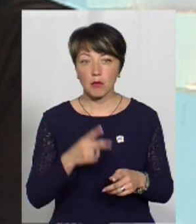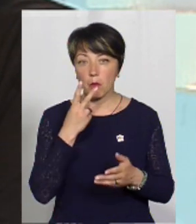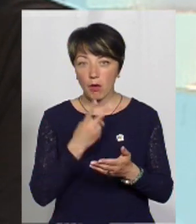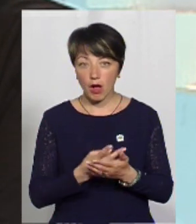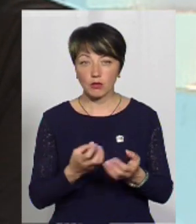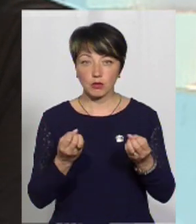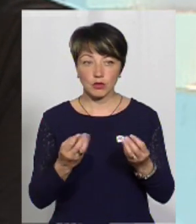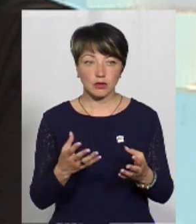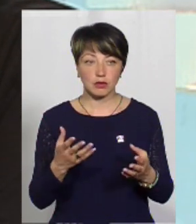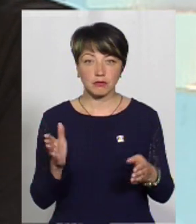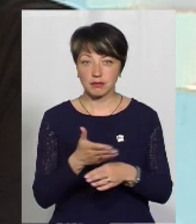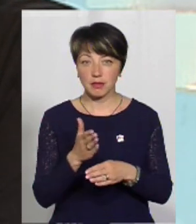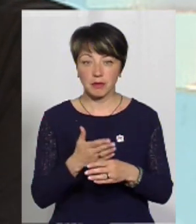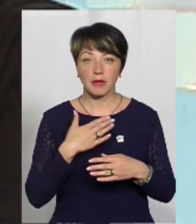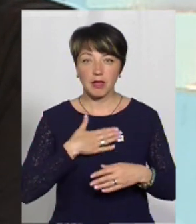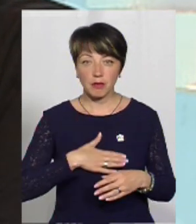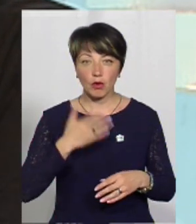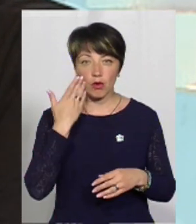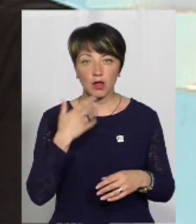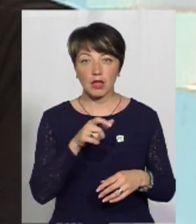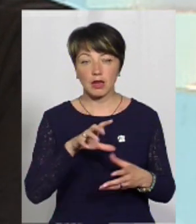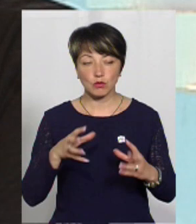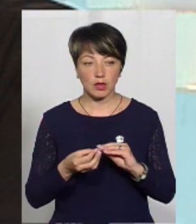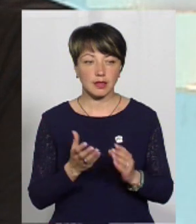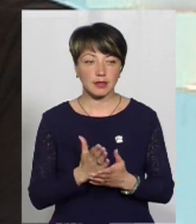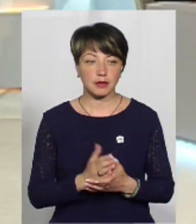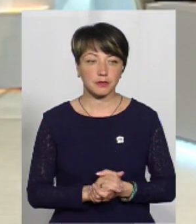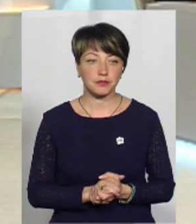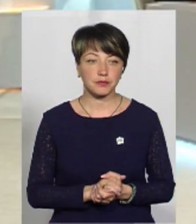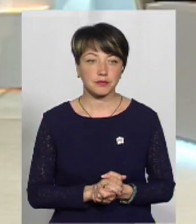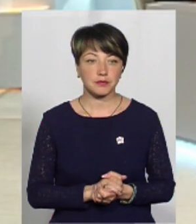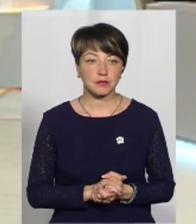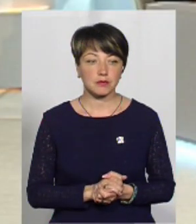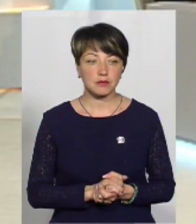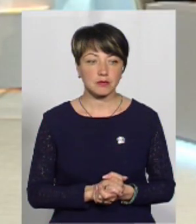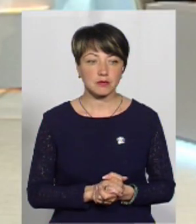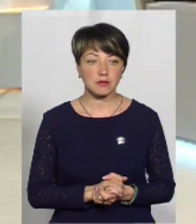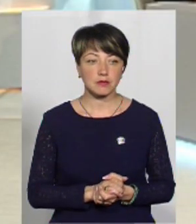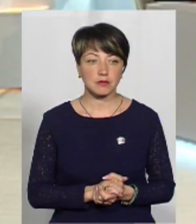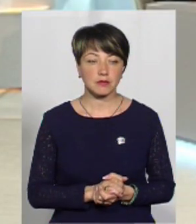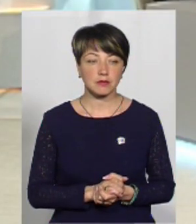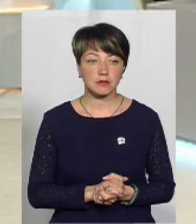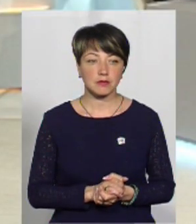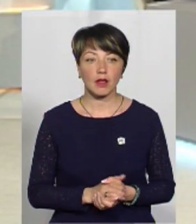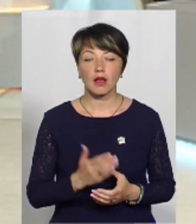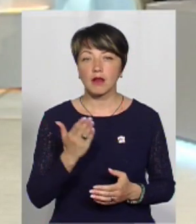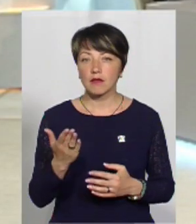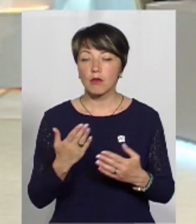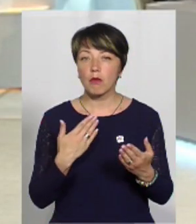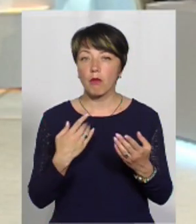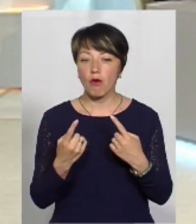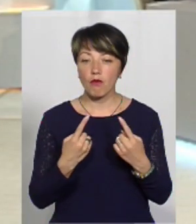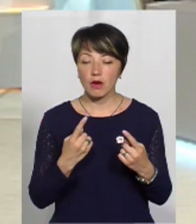просто бачиш, вони просто щолкають. Це дійсно приємно, коли такі от є результати. Пане Валентине, ми поговорили про